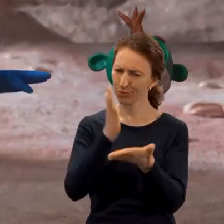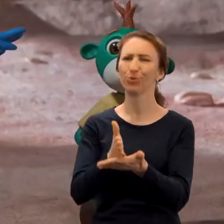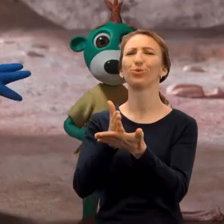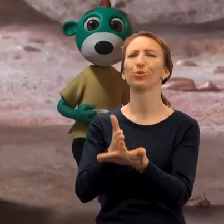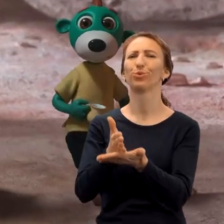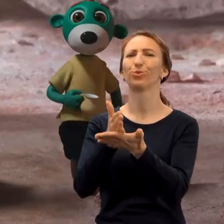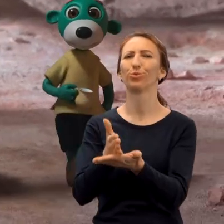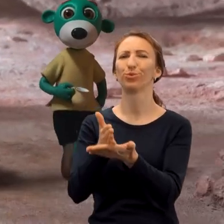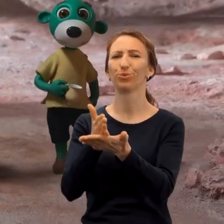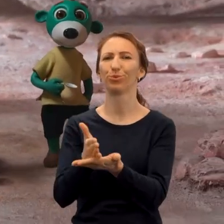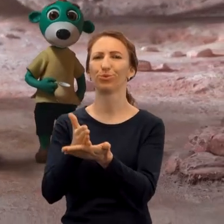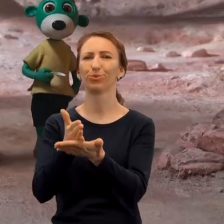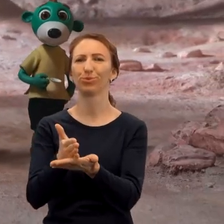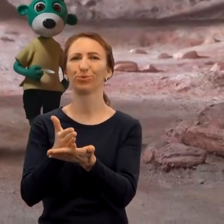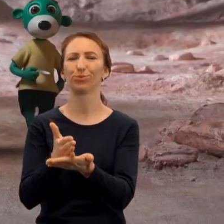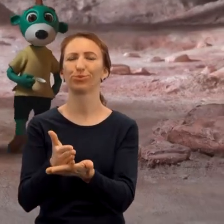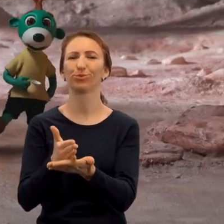być.